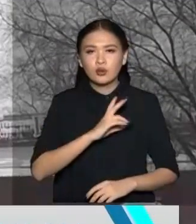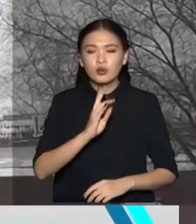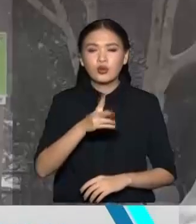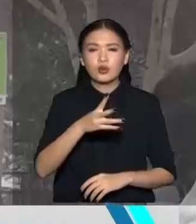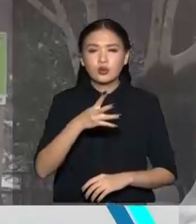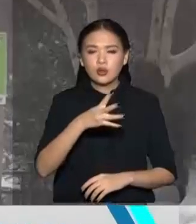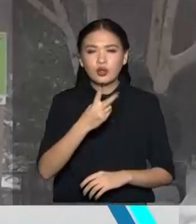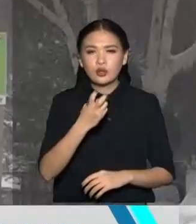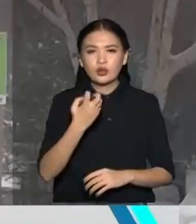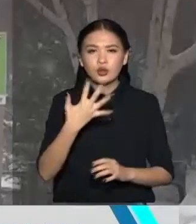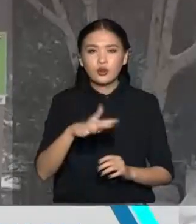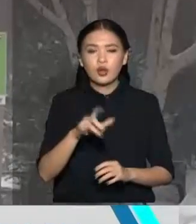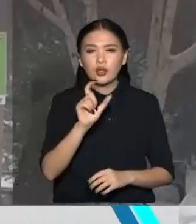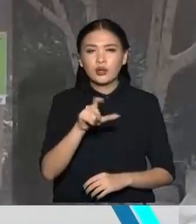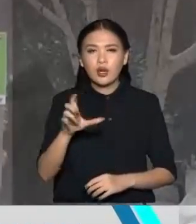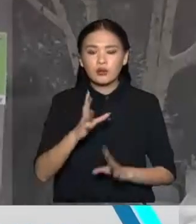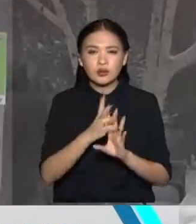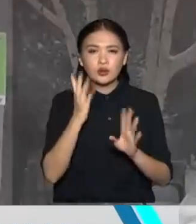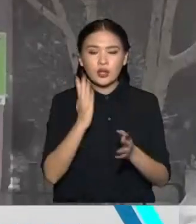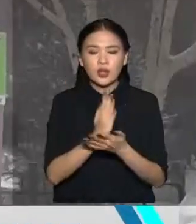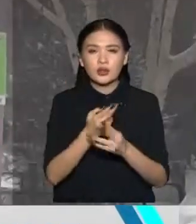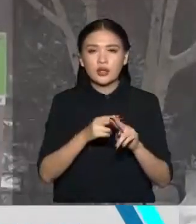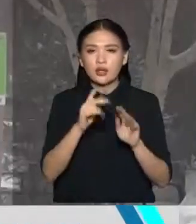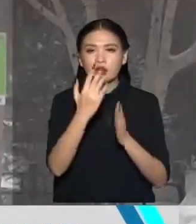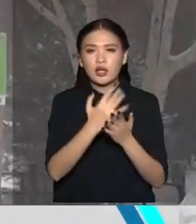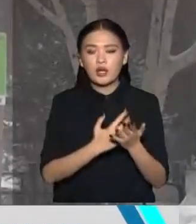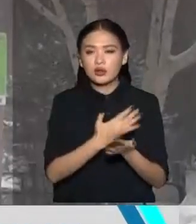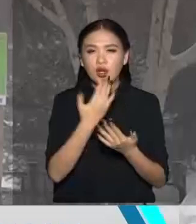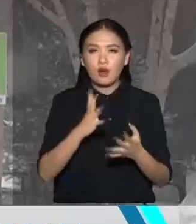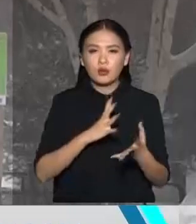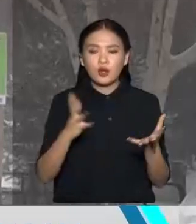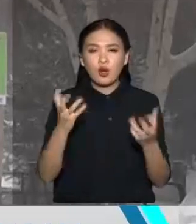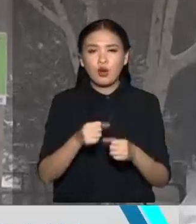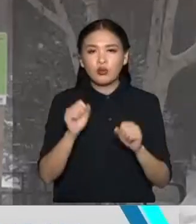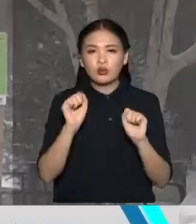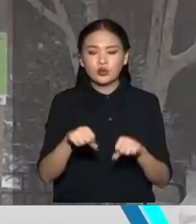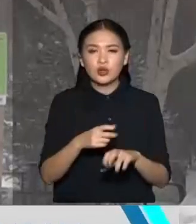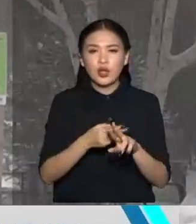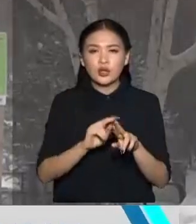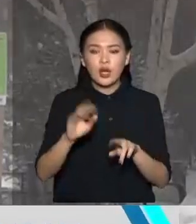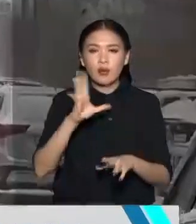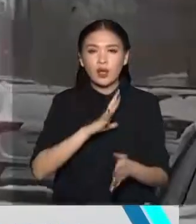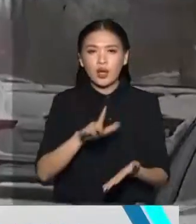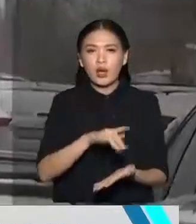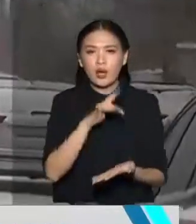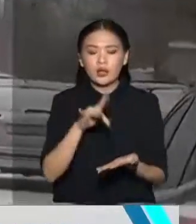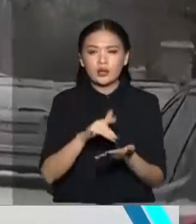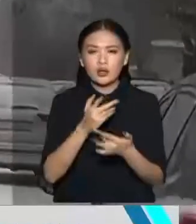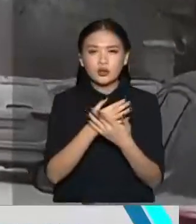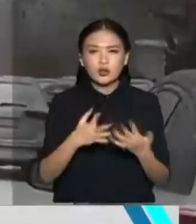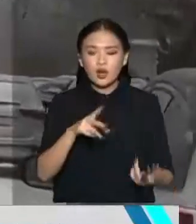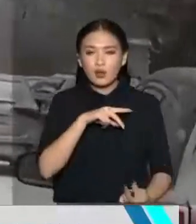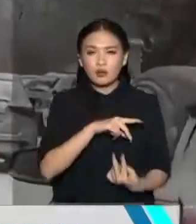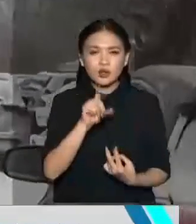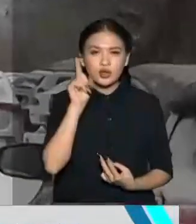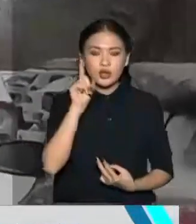адам кезекте тұр. Мамандар тұрғын үйлерді бұл тізімде тұрмағандардың де алуына мүмкіндік болады деп отыр. Себебі қалада түрлі салада еңбек етіп жүрген